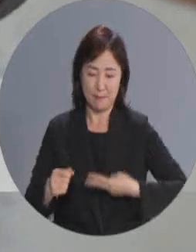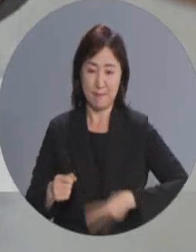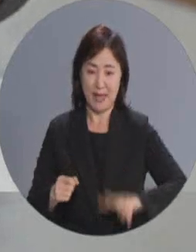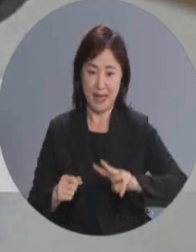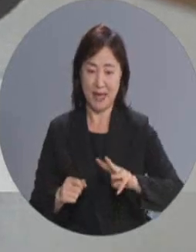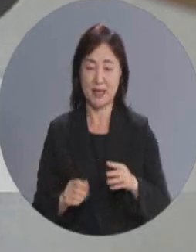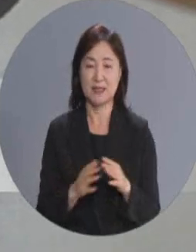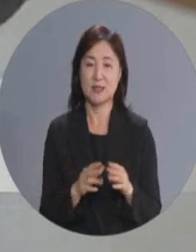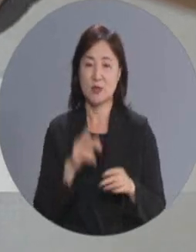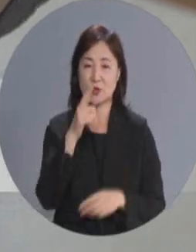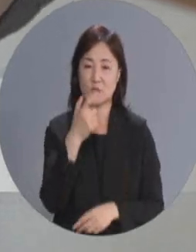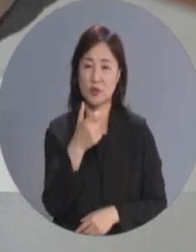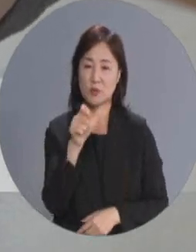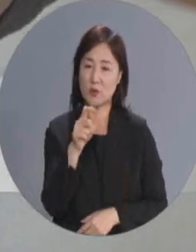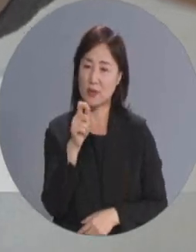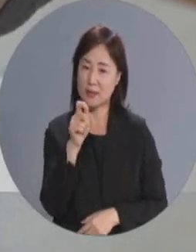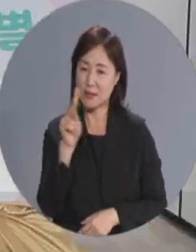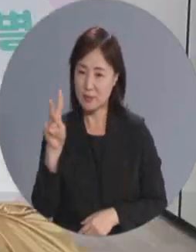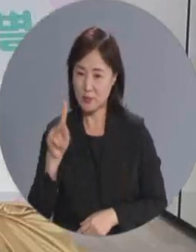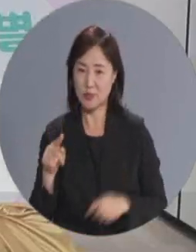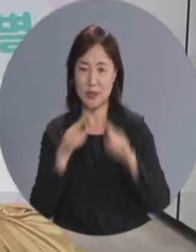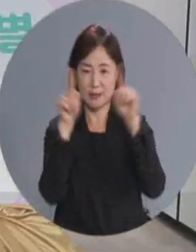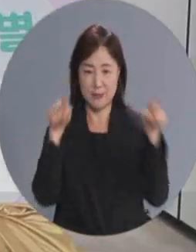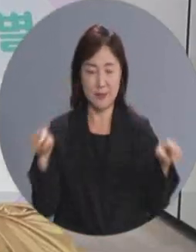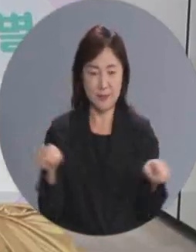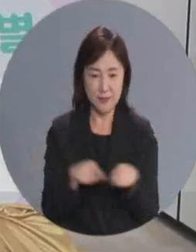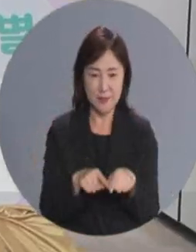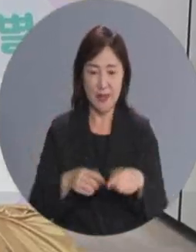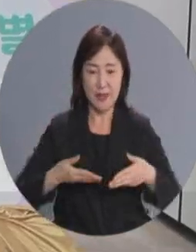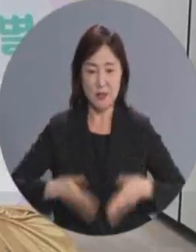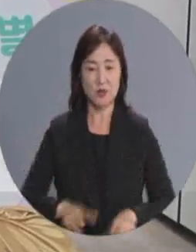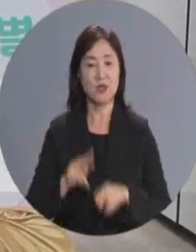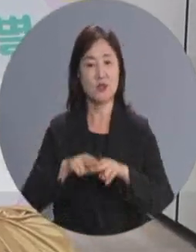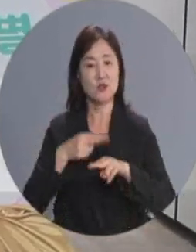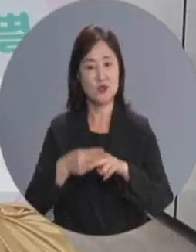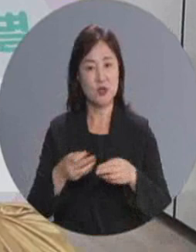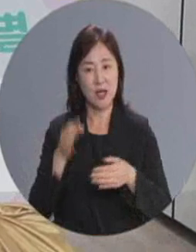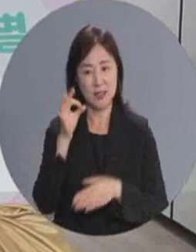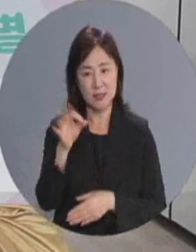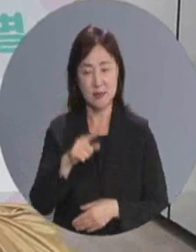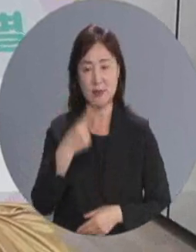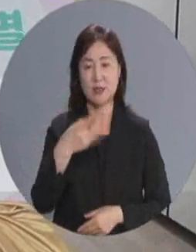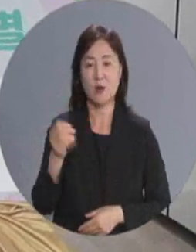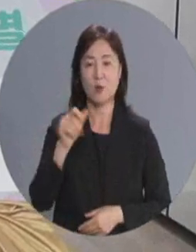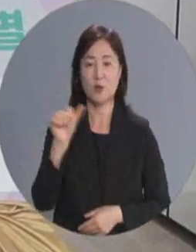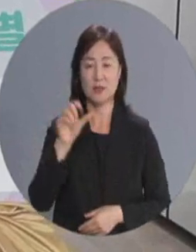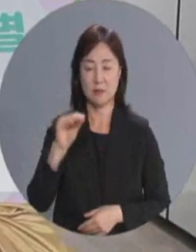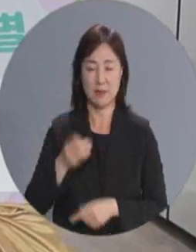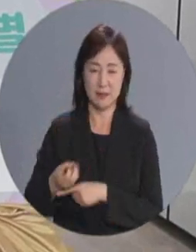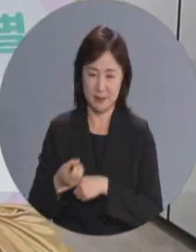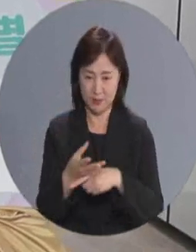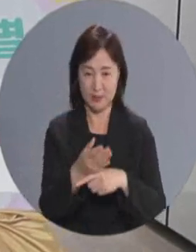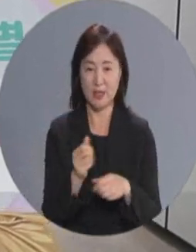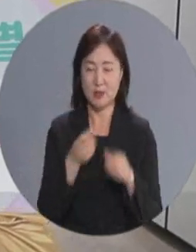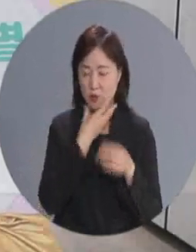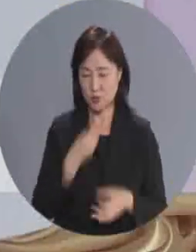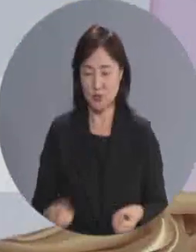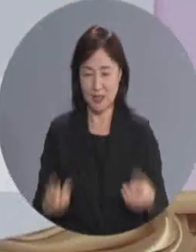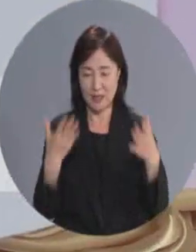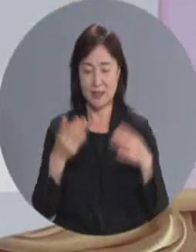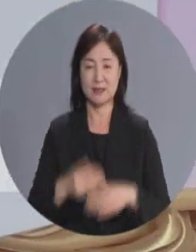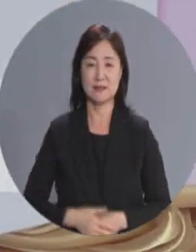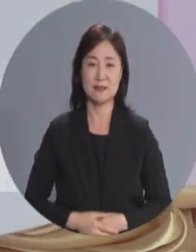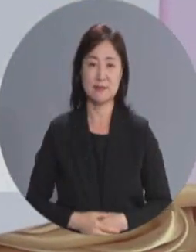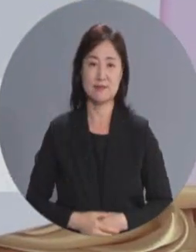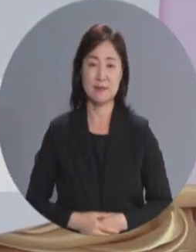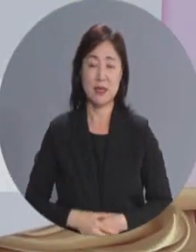65인치 스마트 TV 출산 장려금 등 1억 5천만 원 상당의 축하 선물을 전달하고 격려했습니다